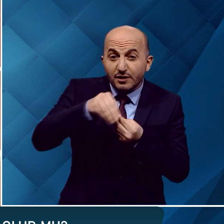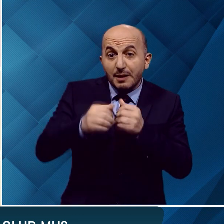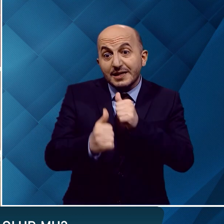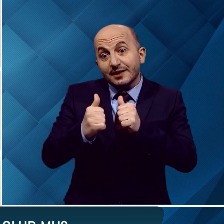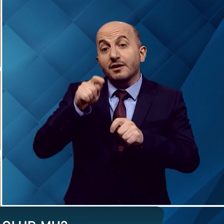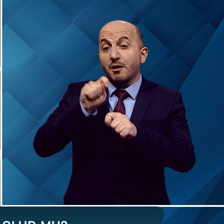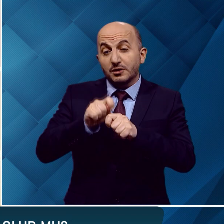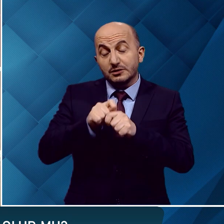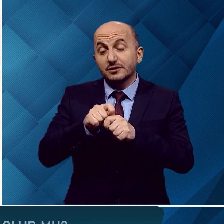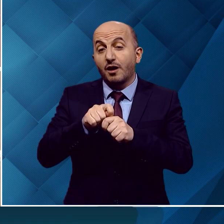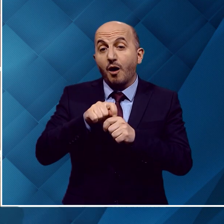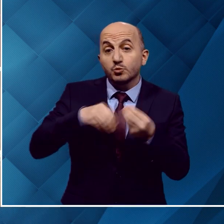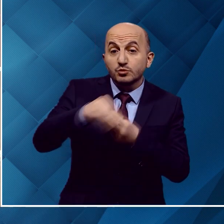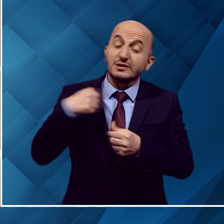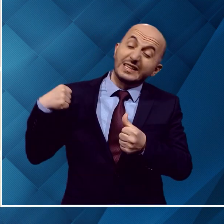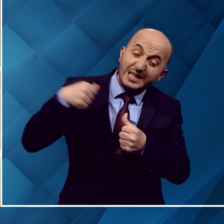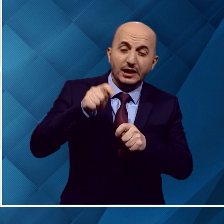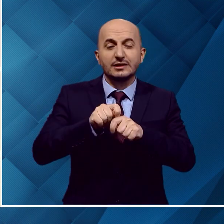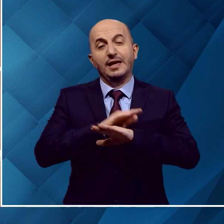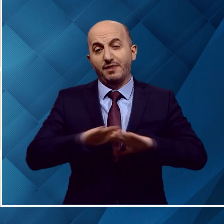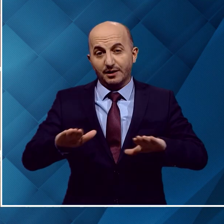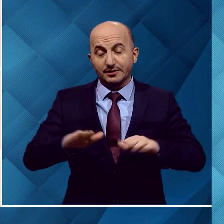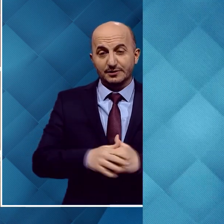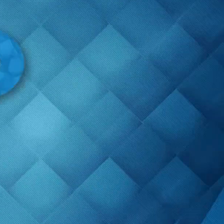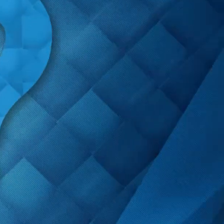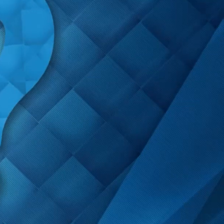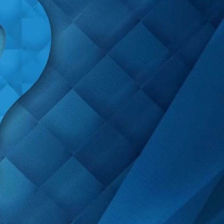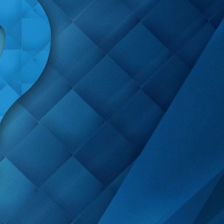böyle yapılırsa bu şavtların iadesi yeterlidir.